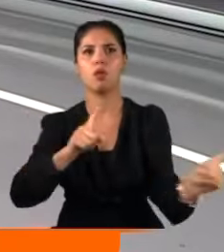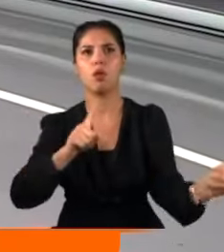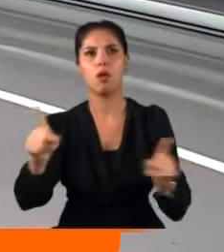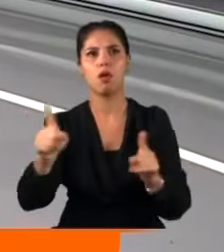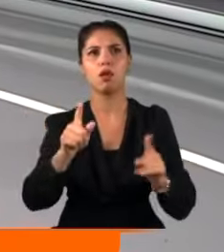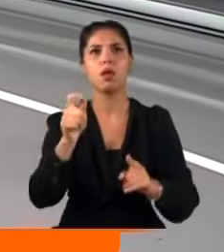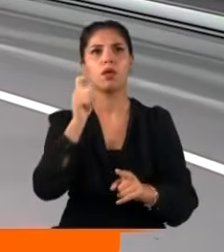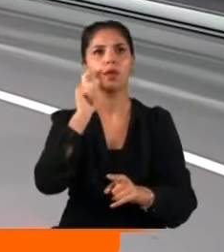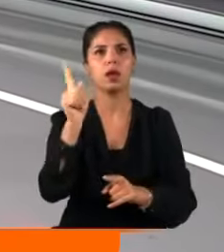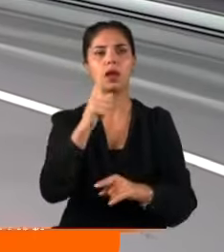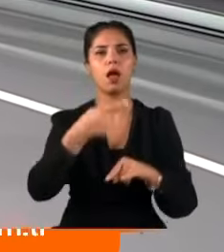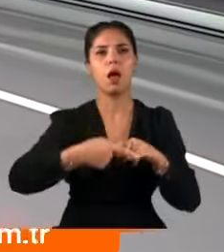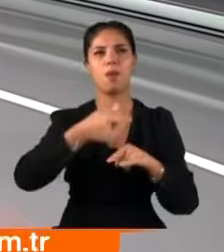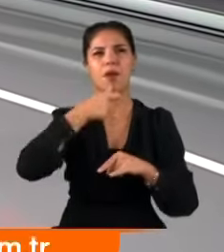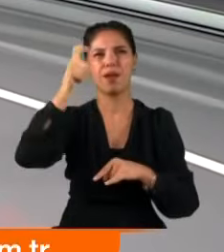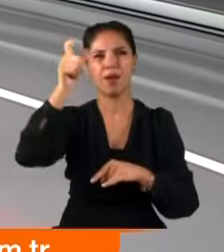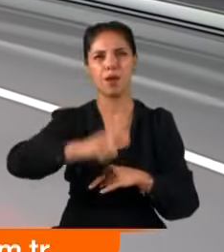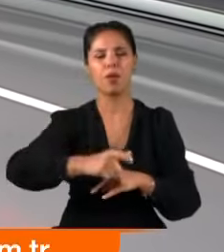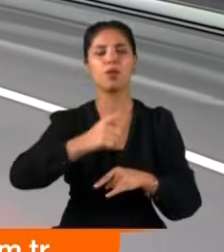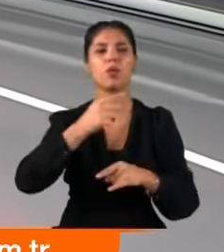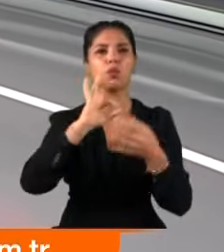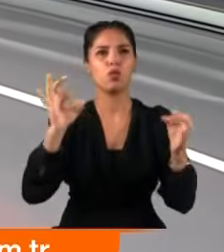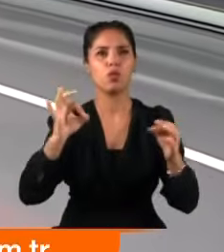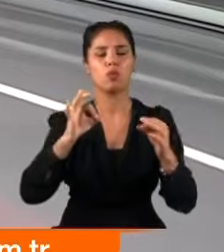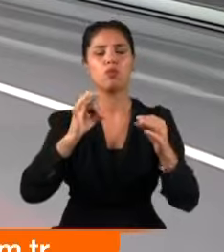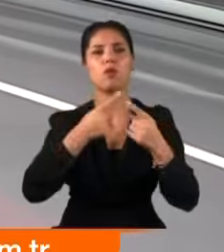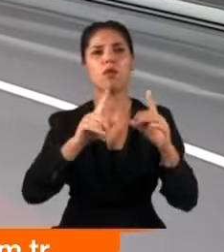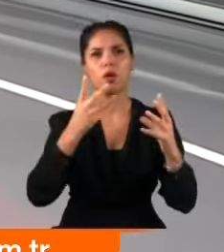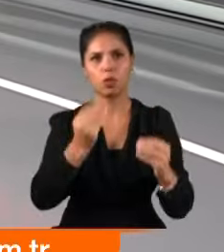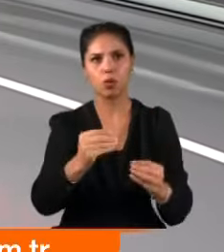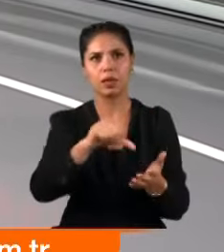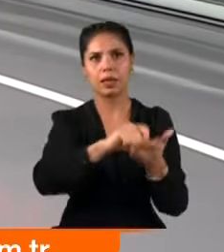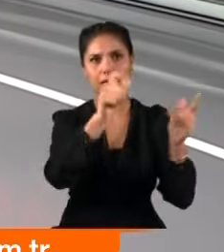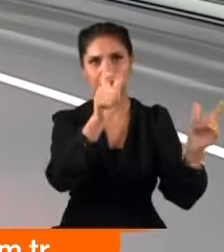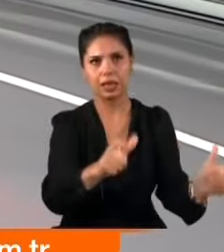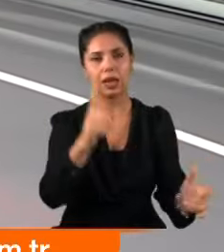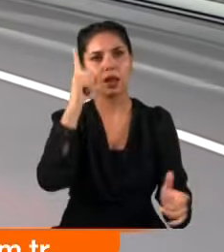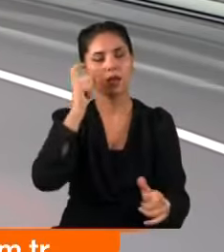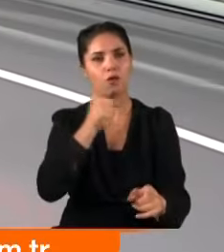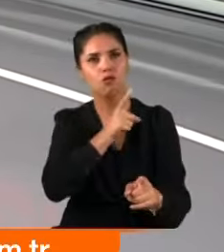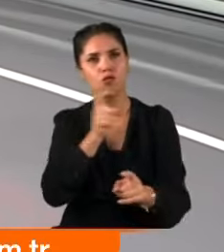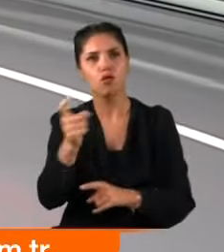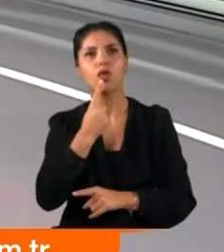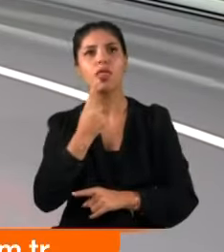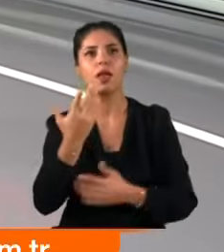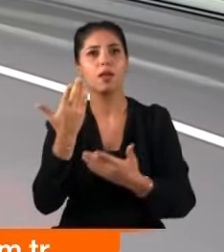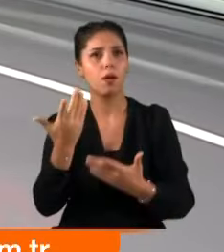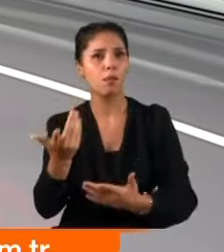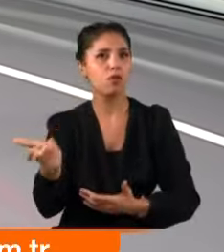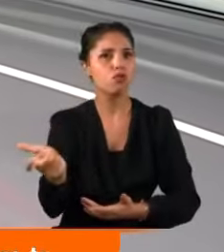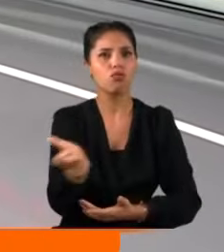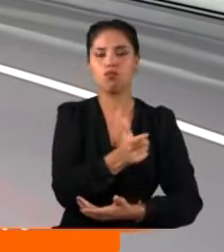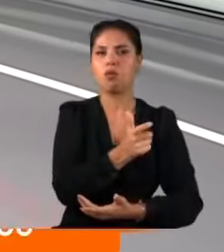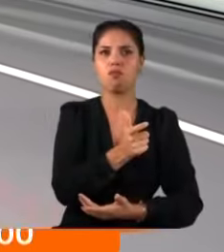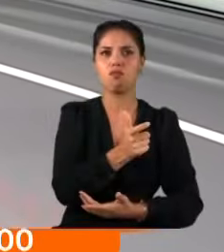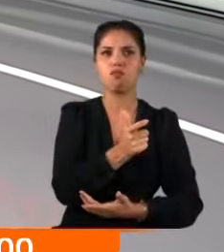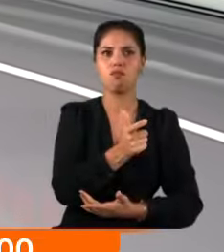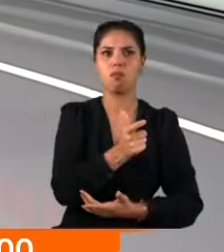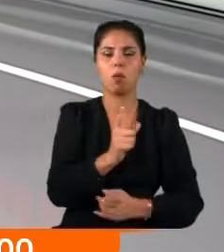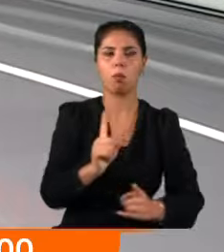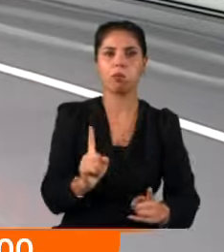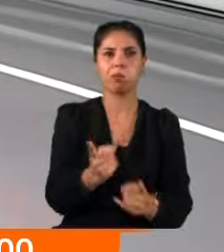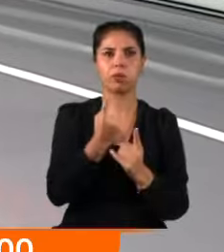lider Hamenei'nin sözlerinin aksine Hizbullah hamisi İran'dan İsrail'i vurmasını istedi. Ancak yanıt hiç bekledikleri